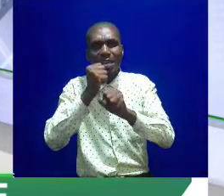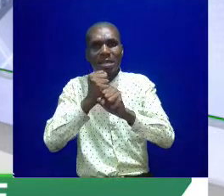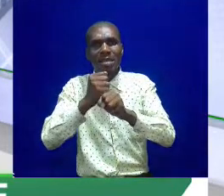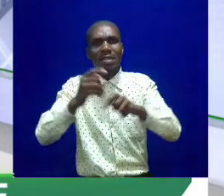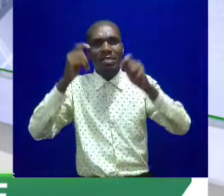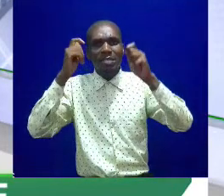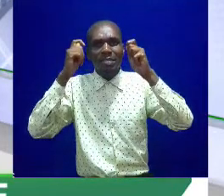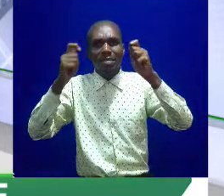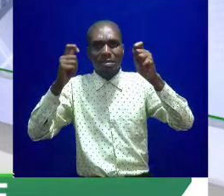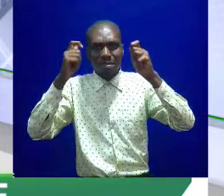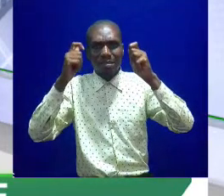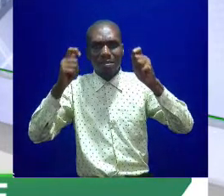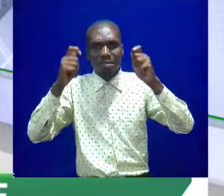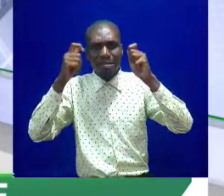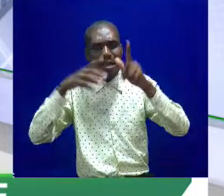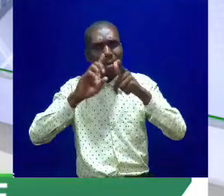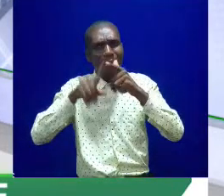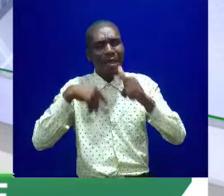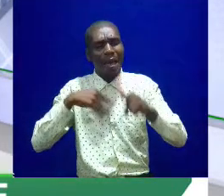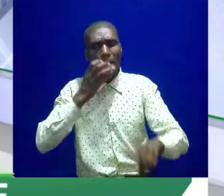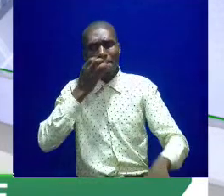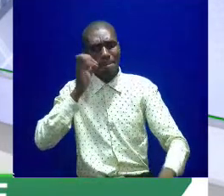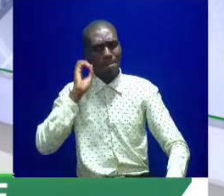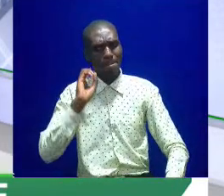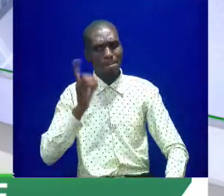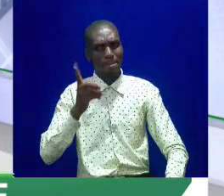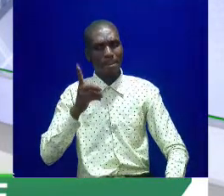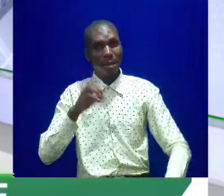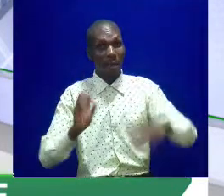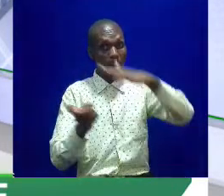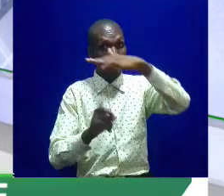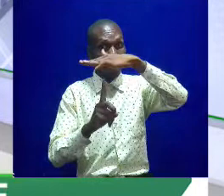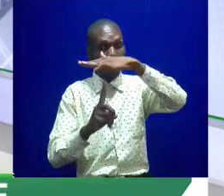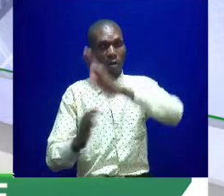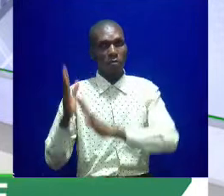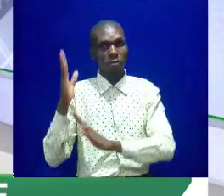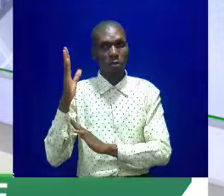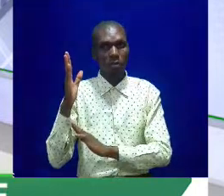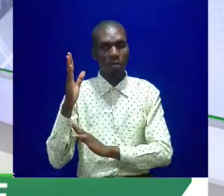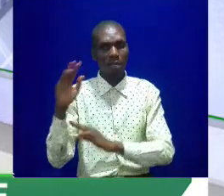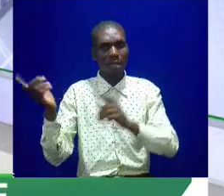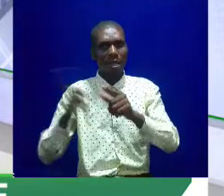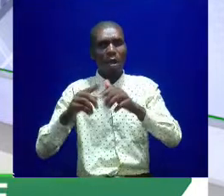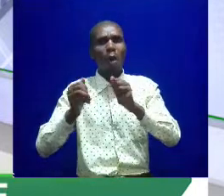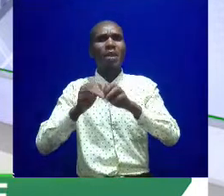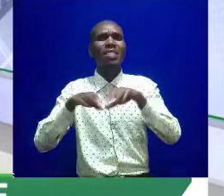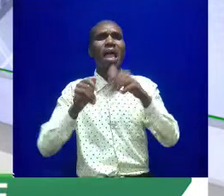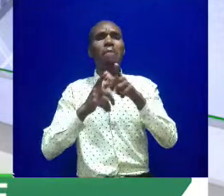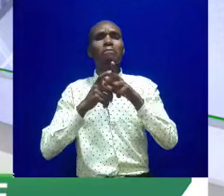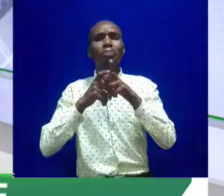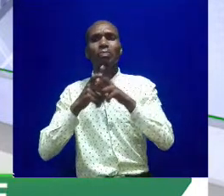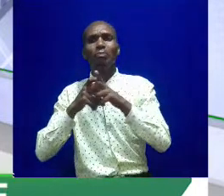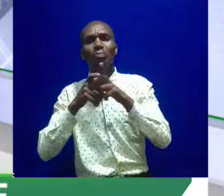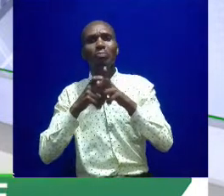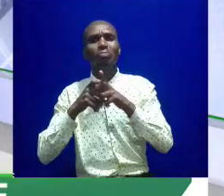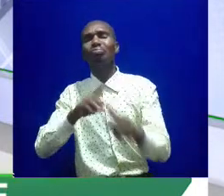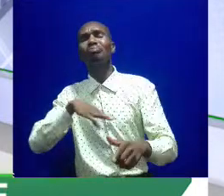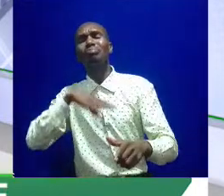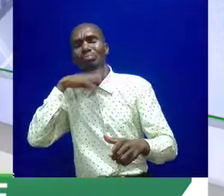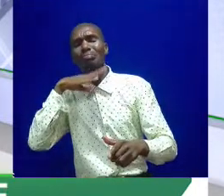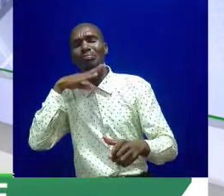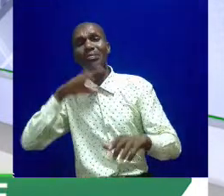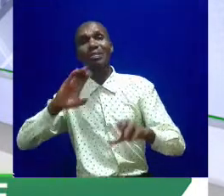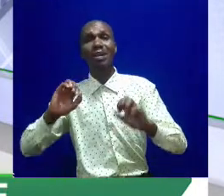okurubikana ase amumochire omuwaziri boburendi waime kidure kindiki kubwatikana nobosagani obogenderete kwene kiwa